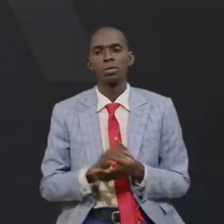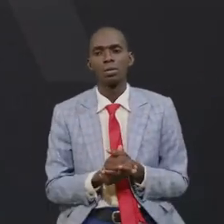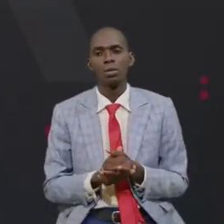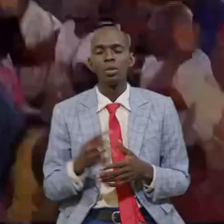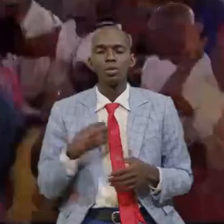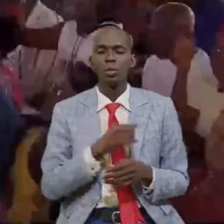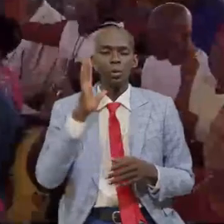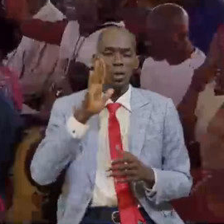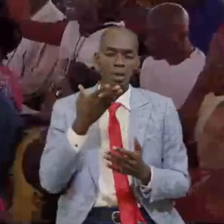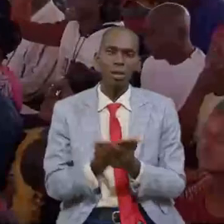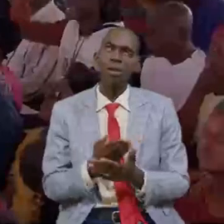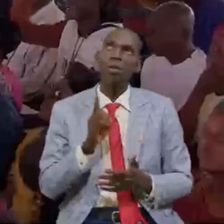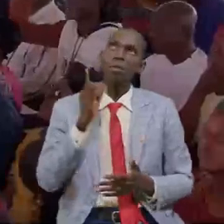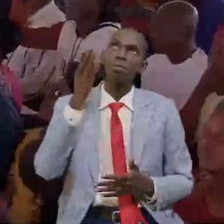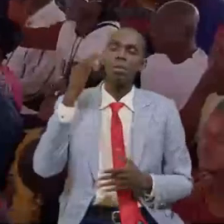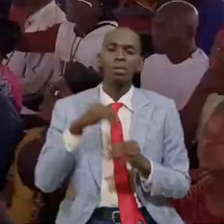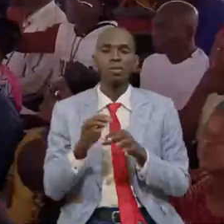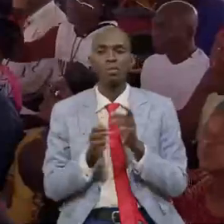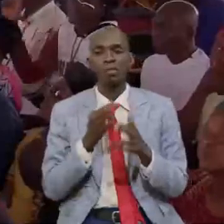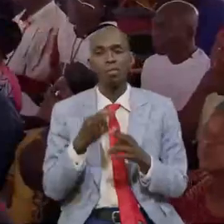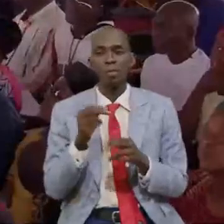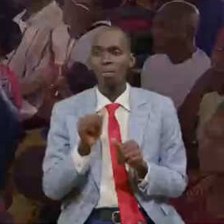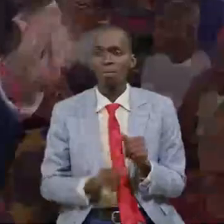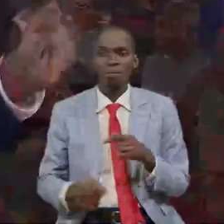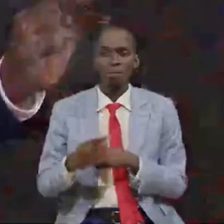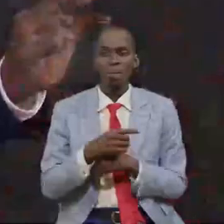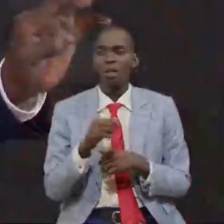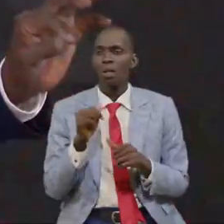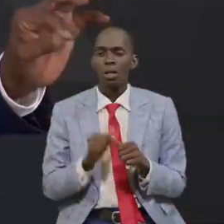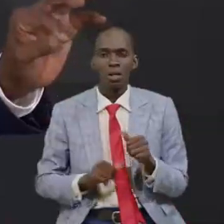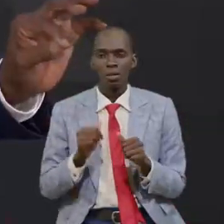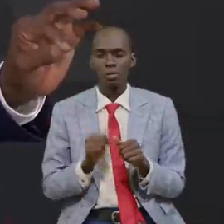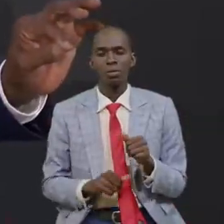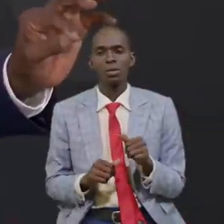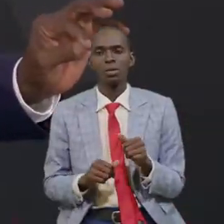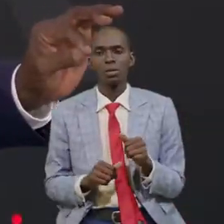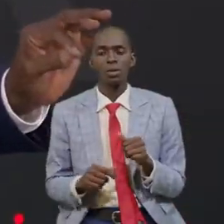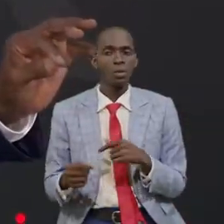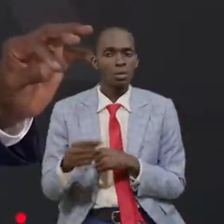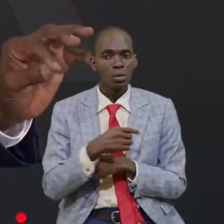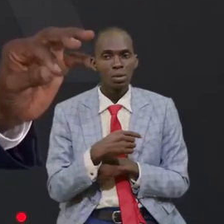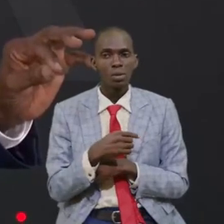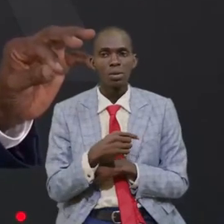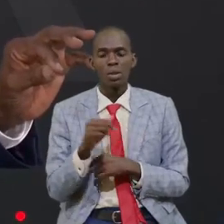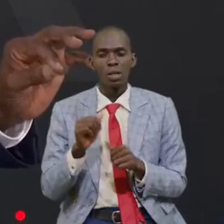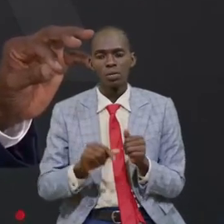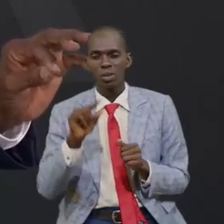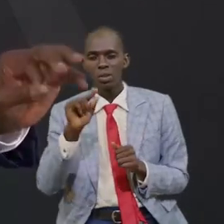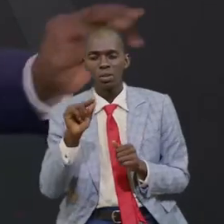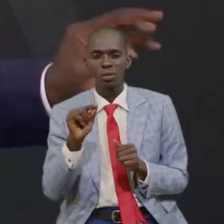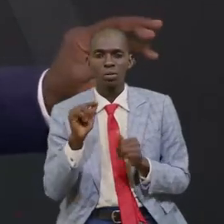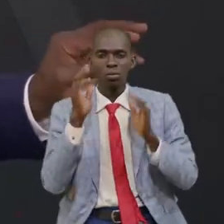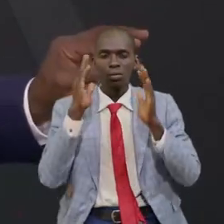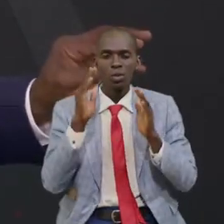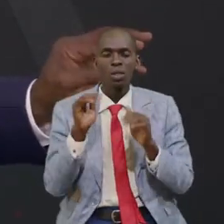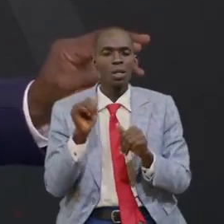Nous y arriverons. Chaque jour, une petite addition. Chaque jour, une petite